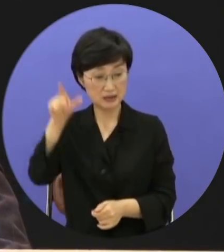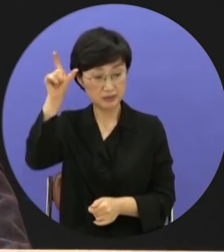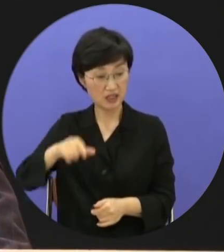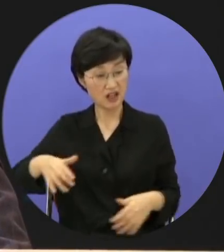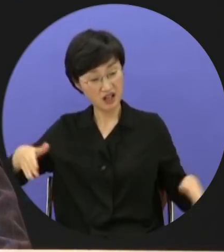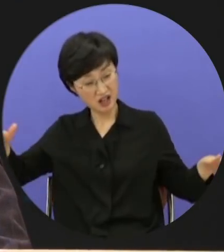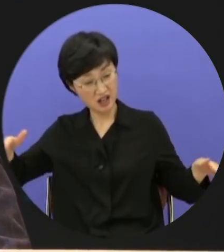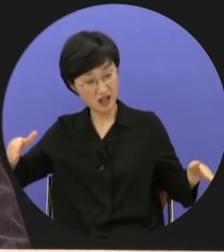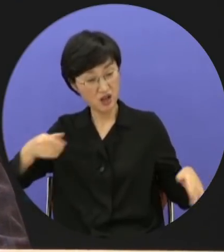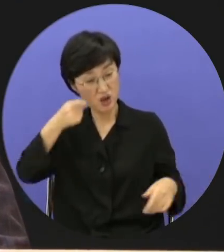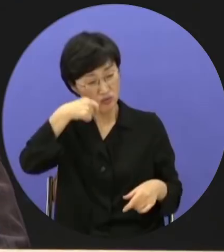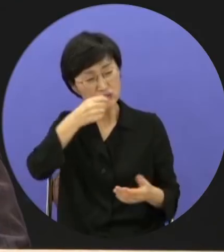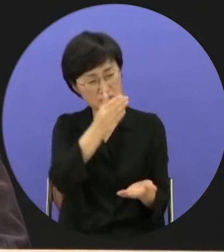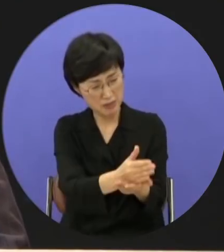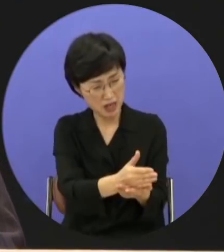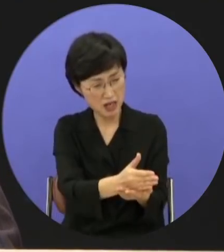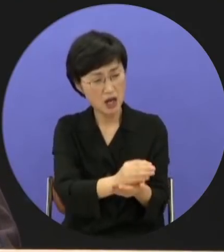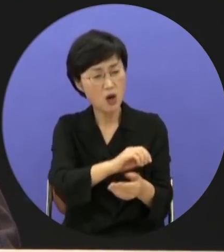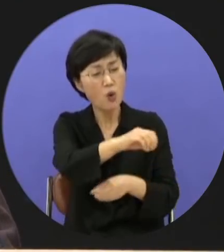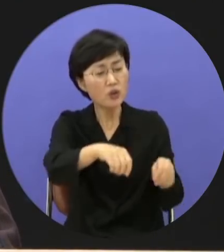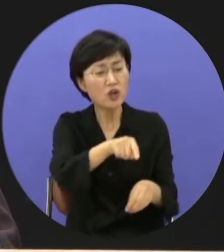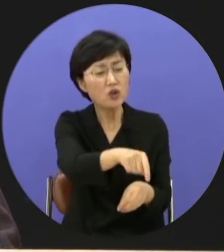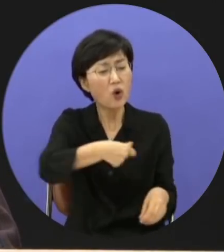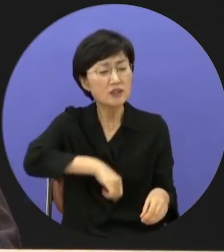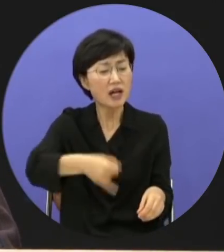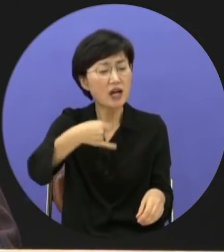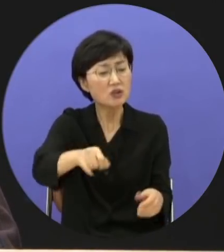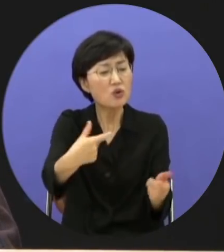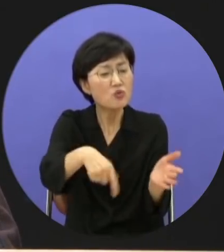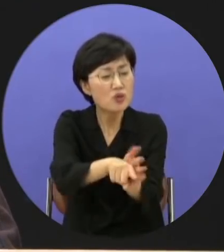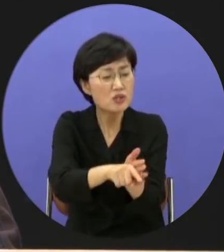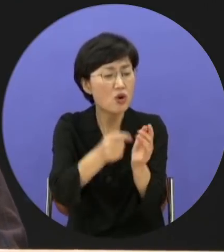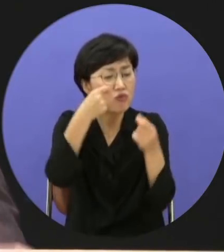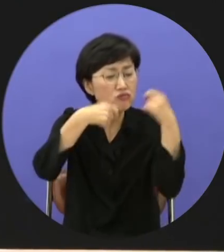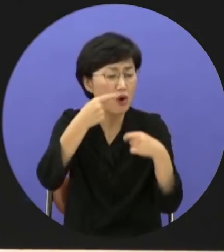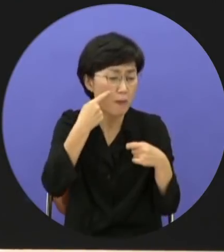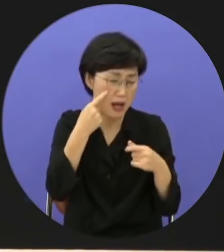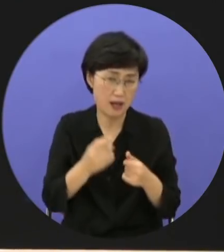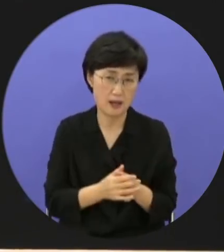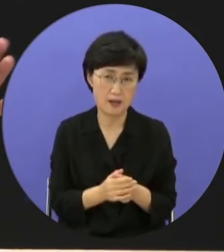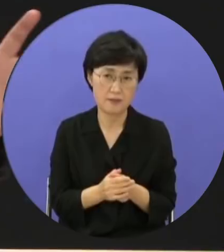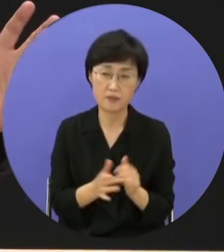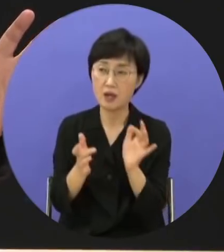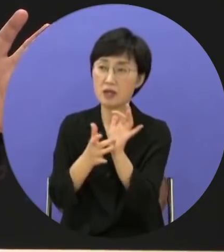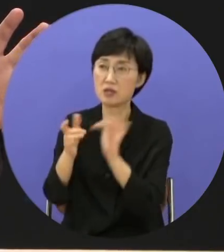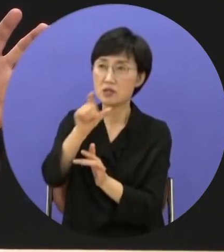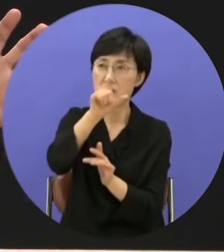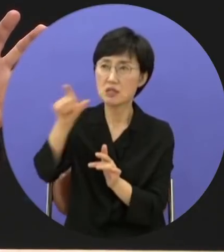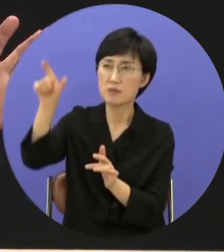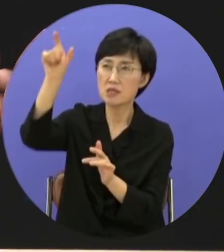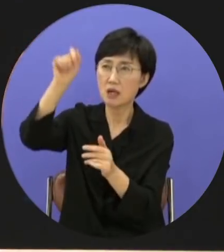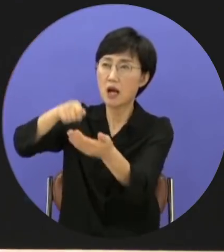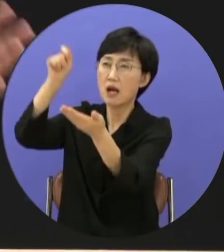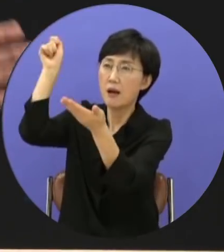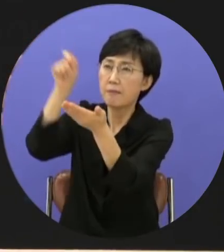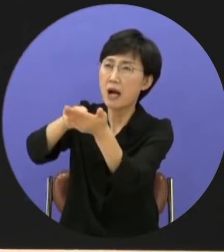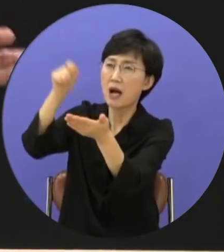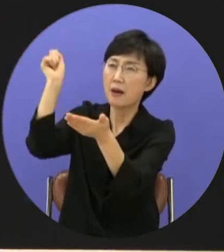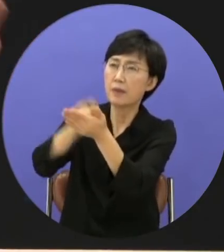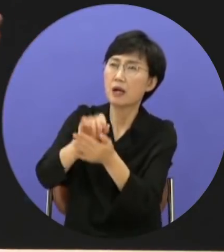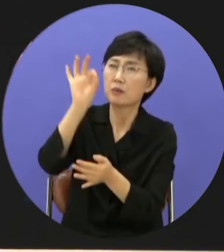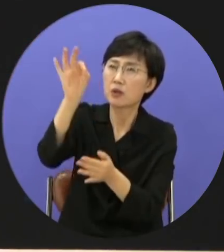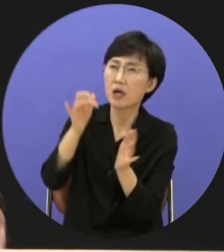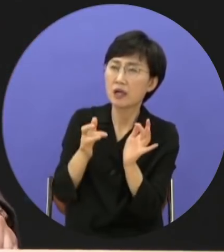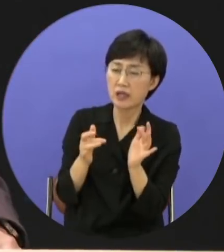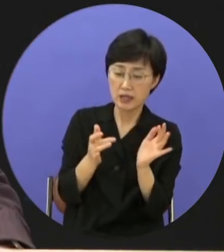In Matthew 27:25, Jesus, don't cry, don't weep for me, weep for your children. 예수님 십자가지 올라가니까 여자들이 뭐 울었을 거 아니에요.